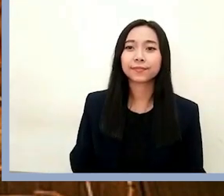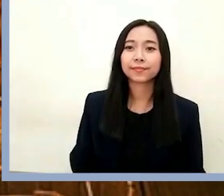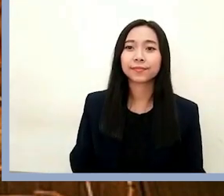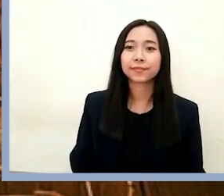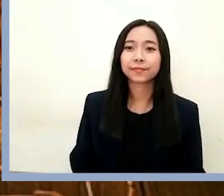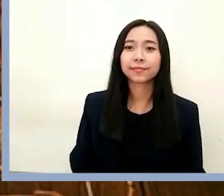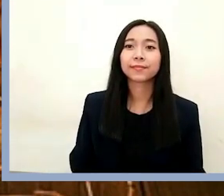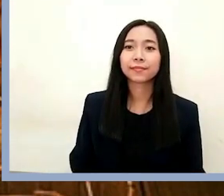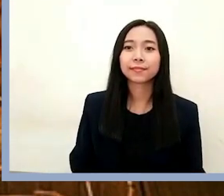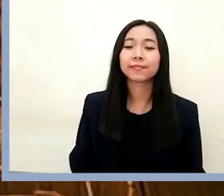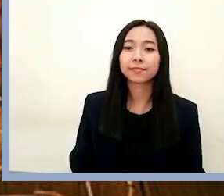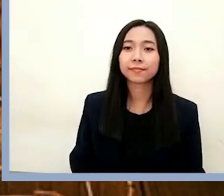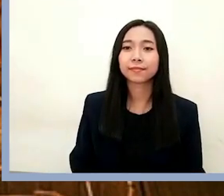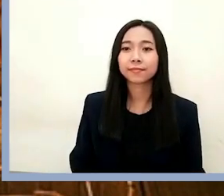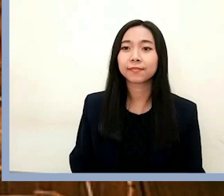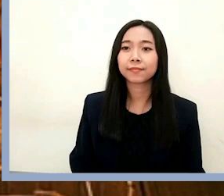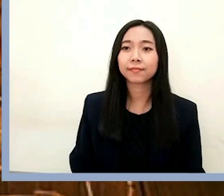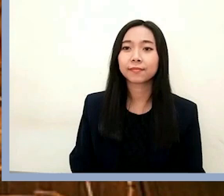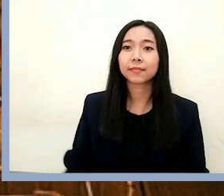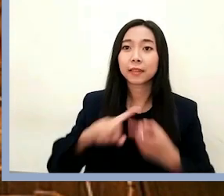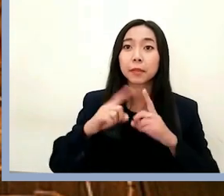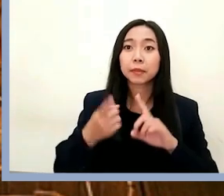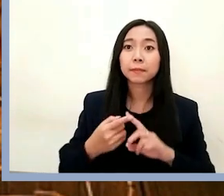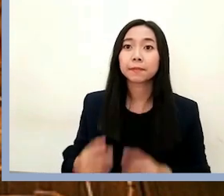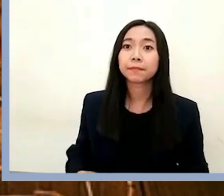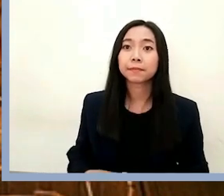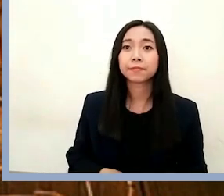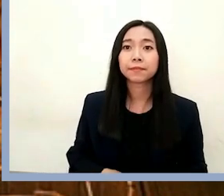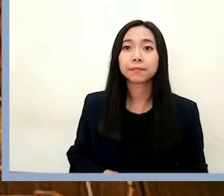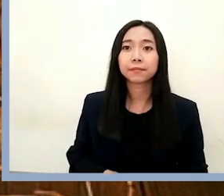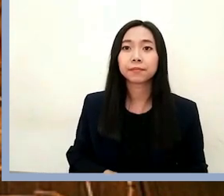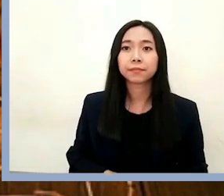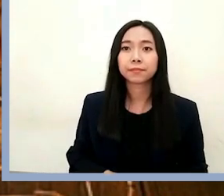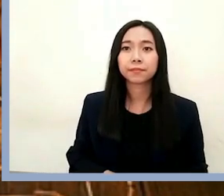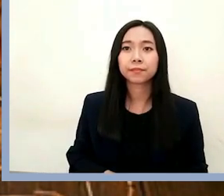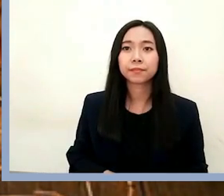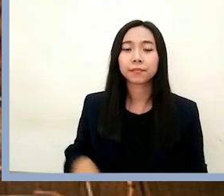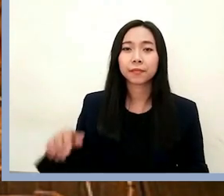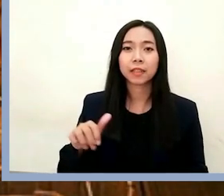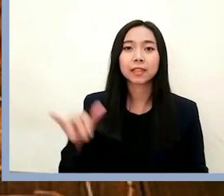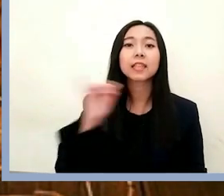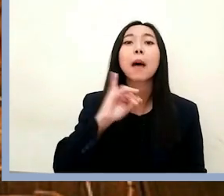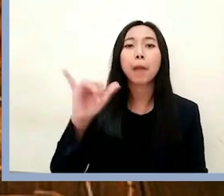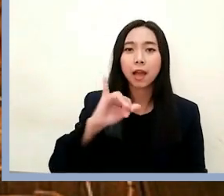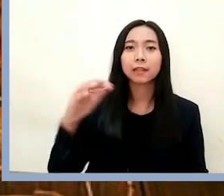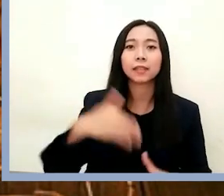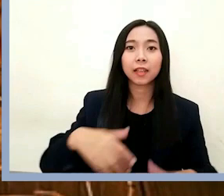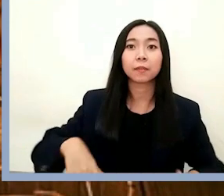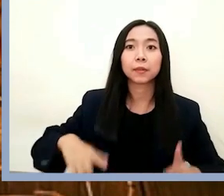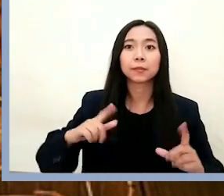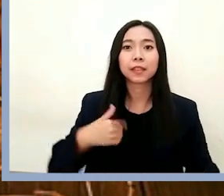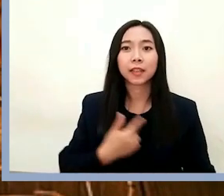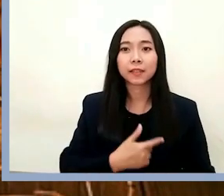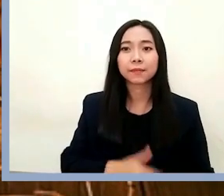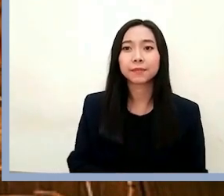pemungut cukai saudara-saudara hal yang sama juga terjadi dalam kehidupan kita